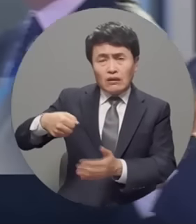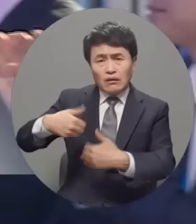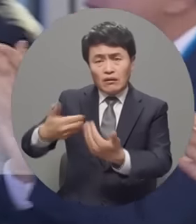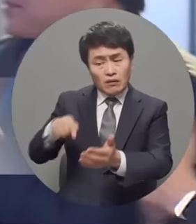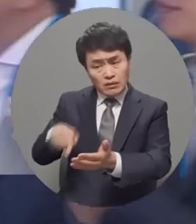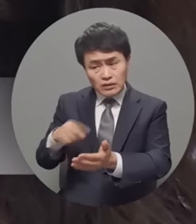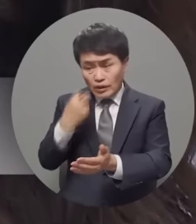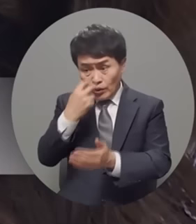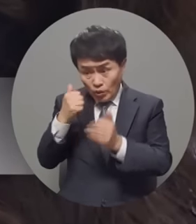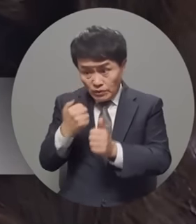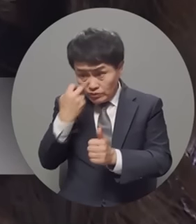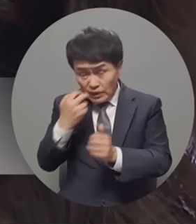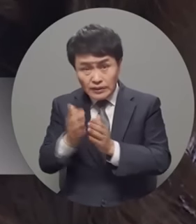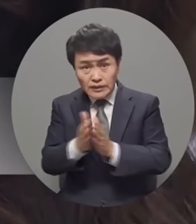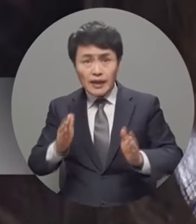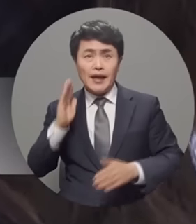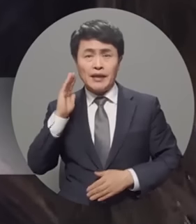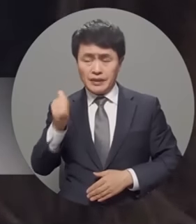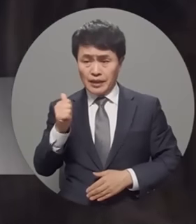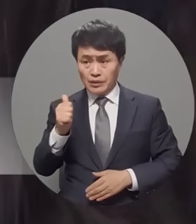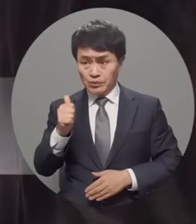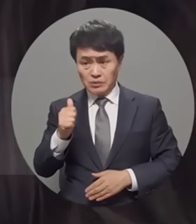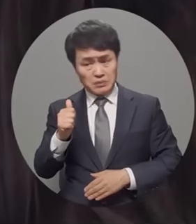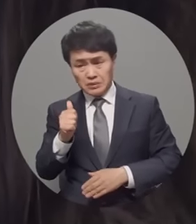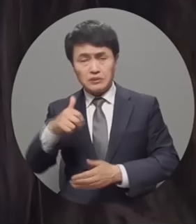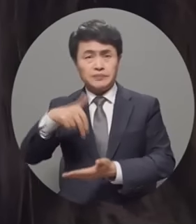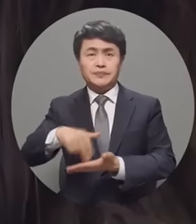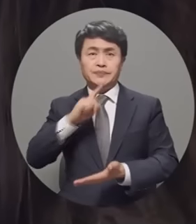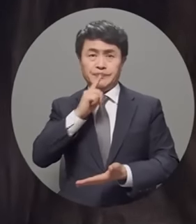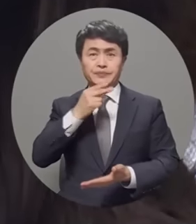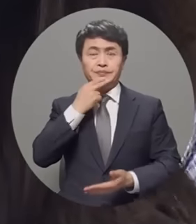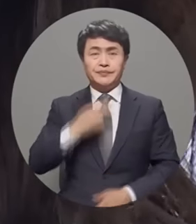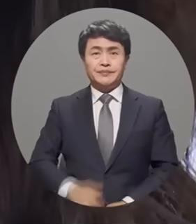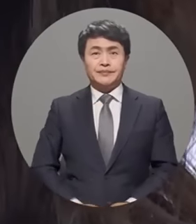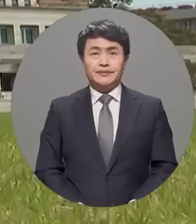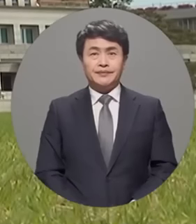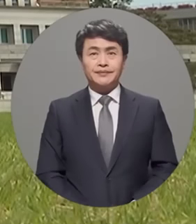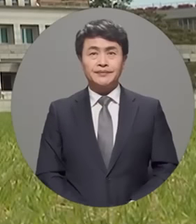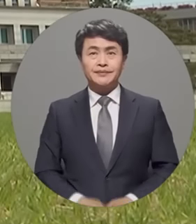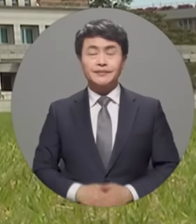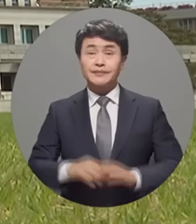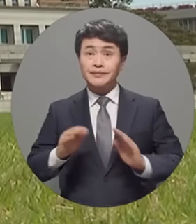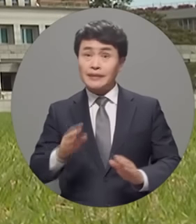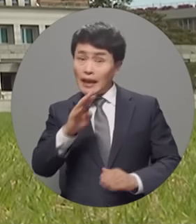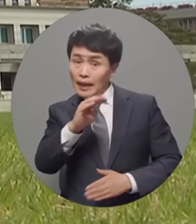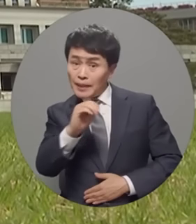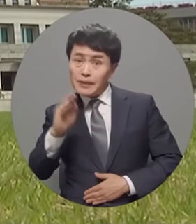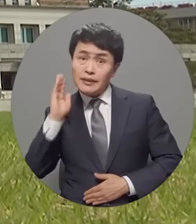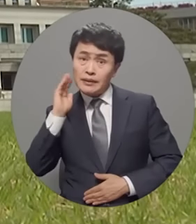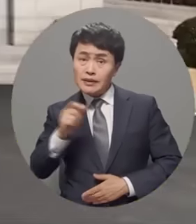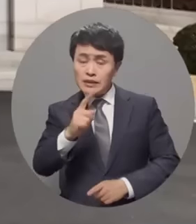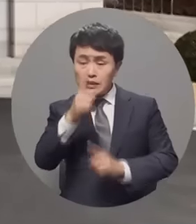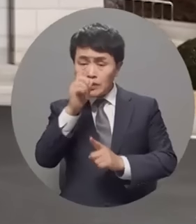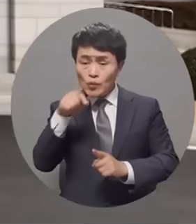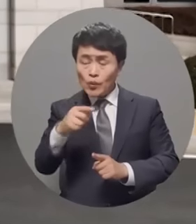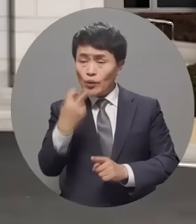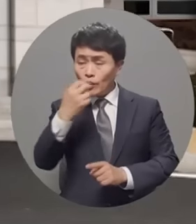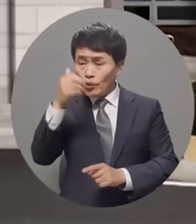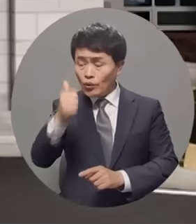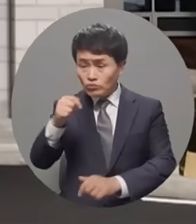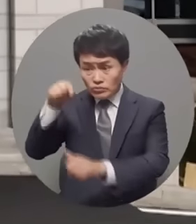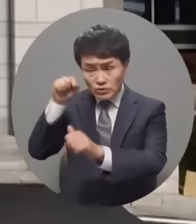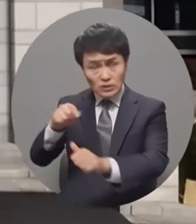건데 대통령실은 별다른 입장을 밝히지 않았습니다. MBC는 대통령실에 이원석 검찰총장의 지시를